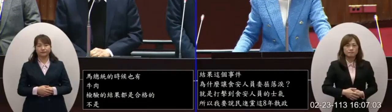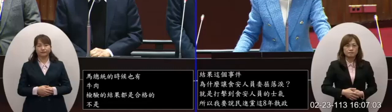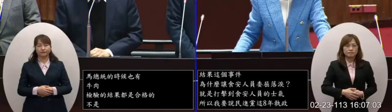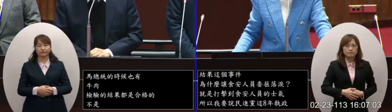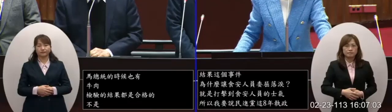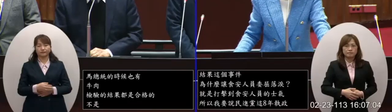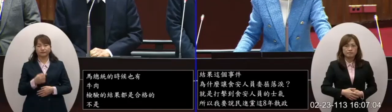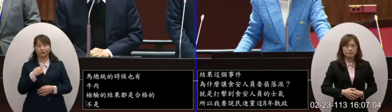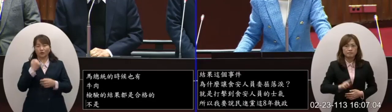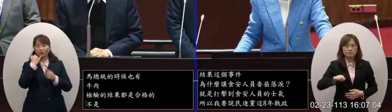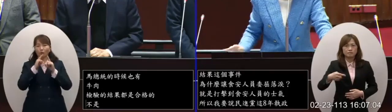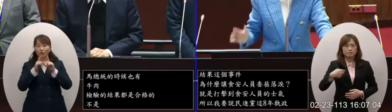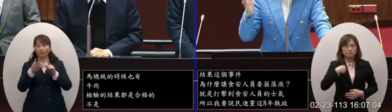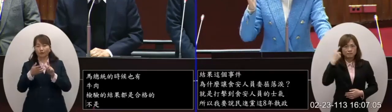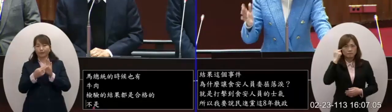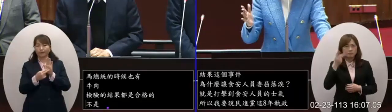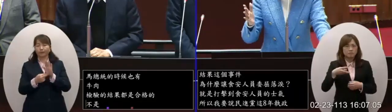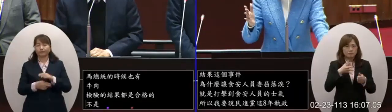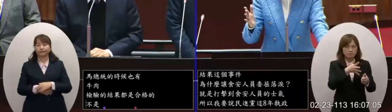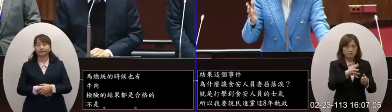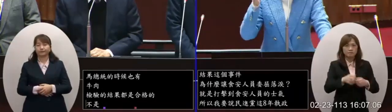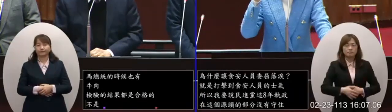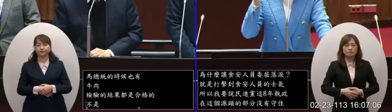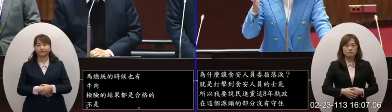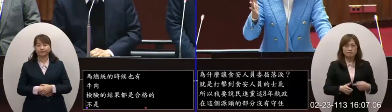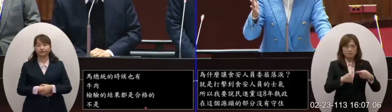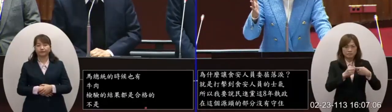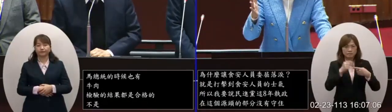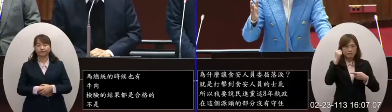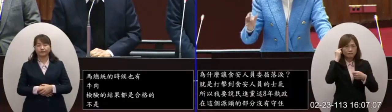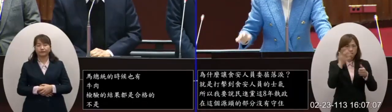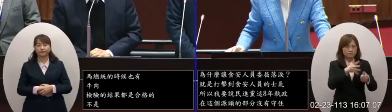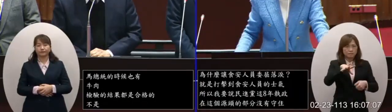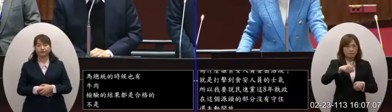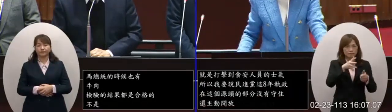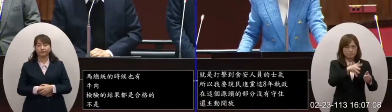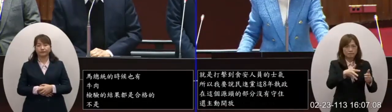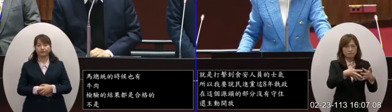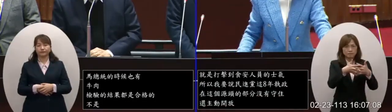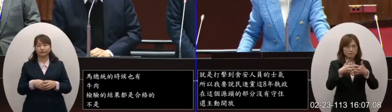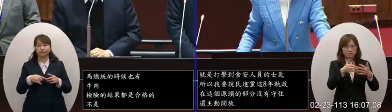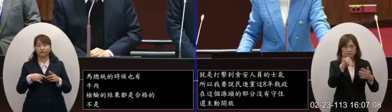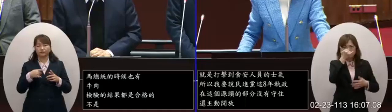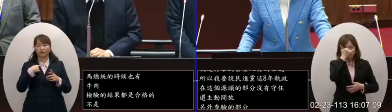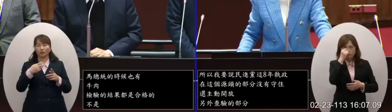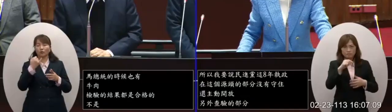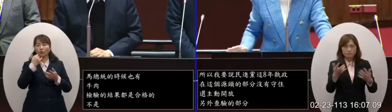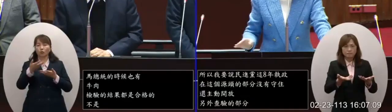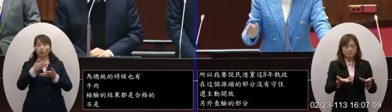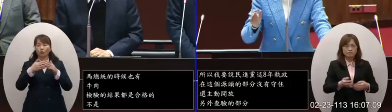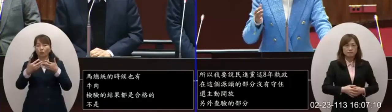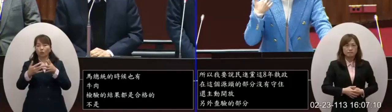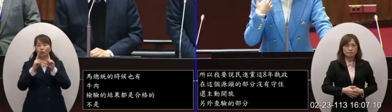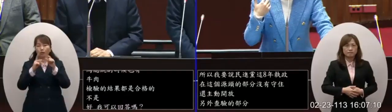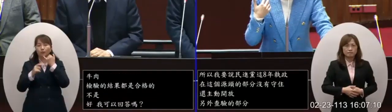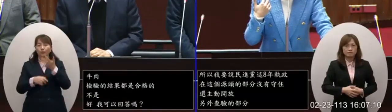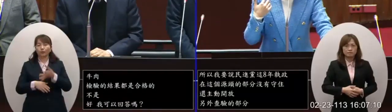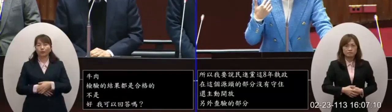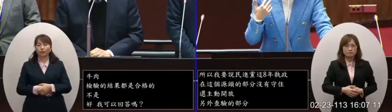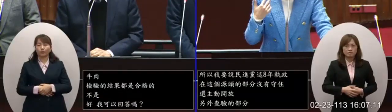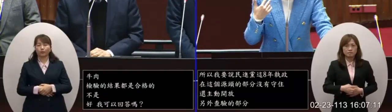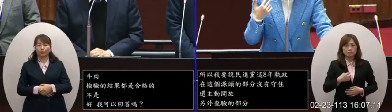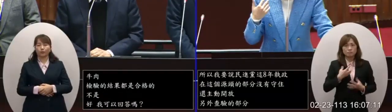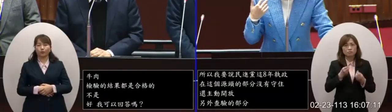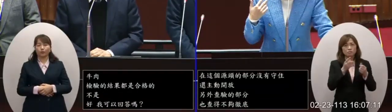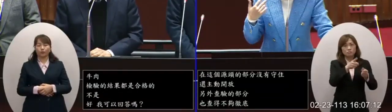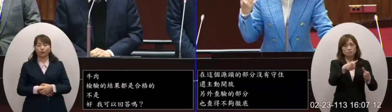直接问院长几个问题哦。 我可以 回答吗？第一个问题我要先请教你美猪的问题。 院长，我们是不是互相可以回答？ 我没有问的时